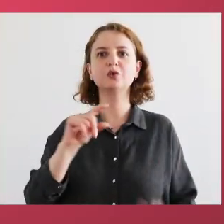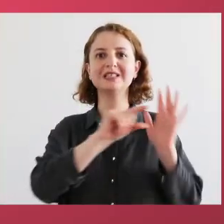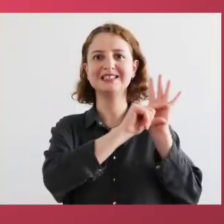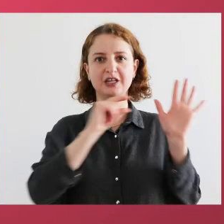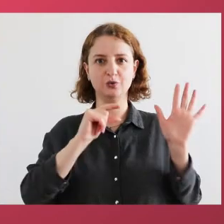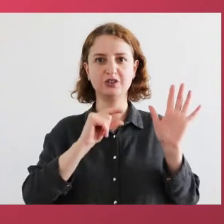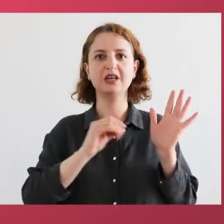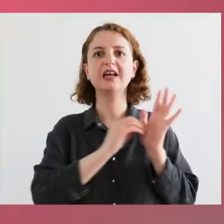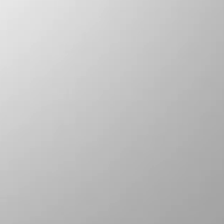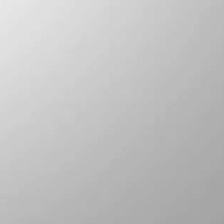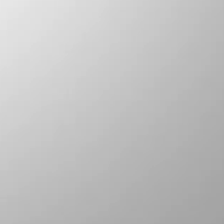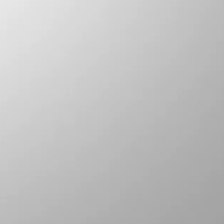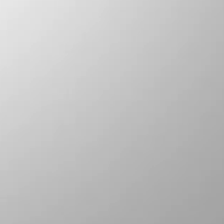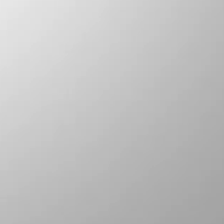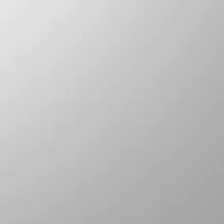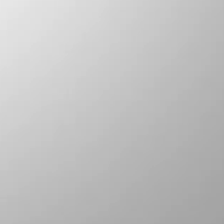სოციალური სტატუსი.